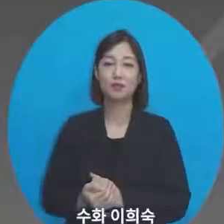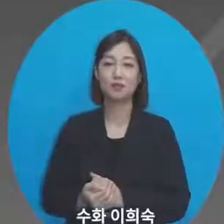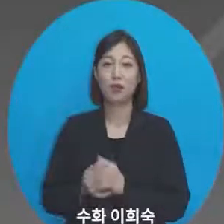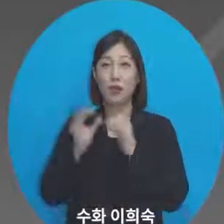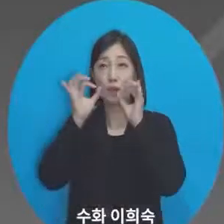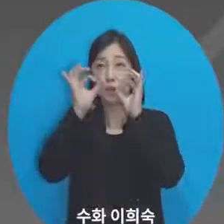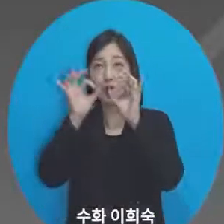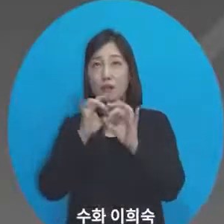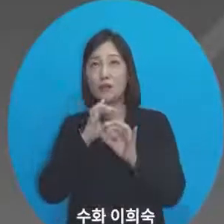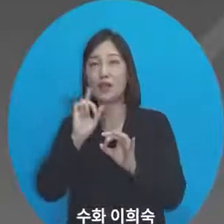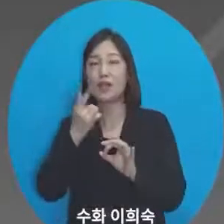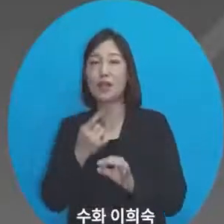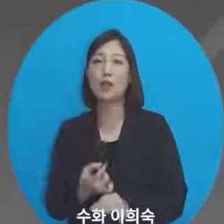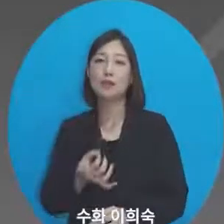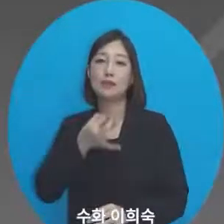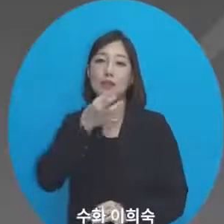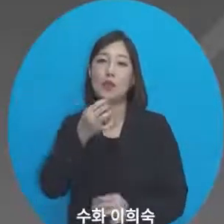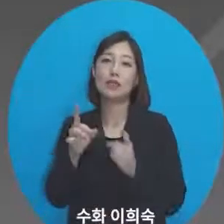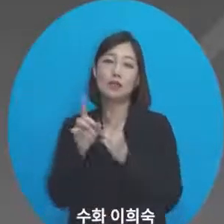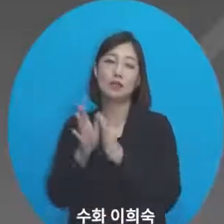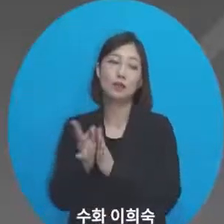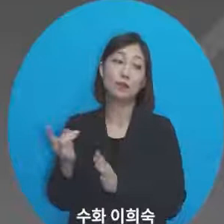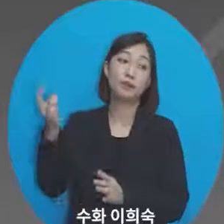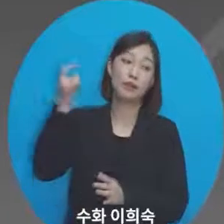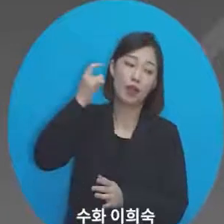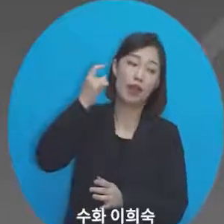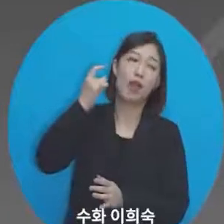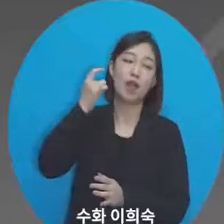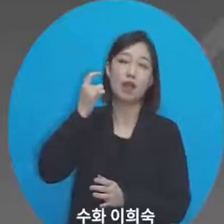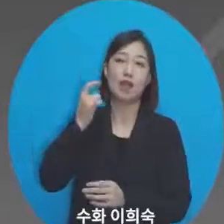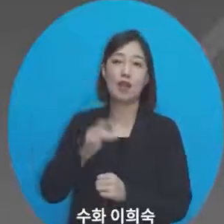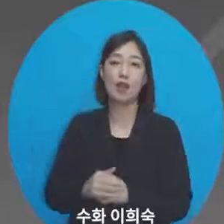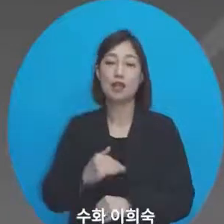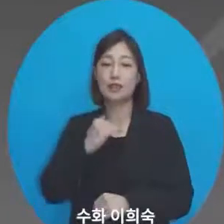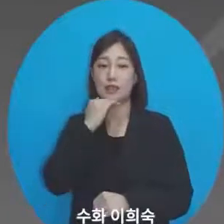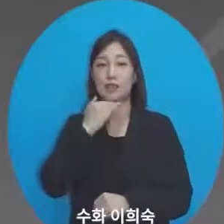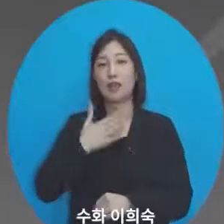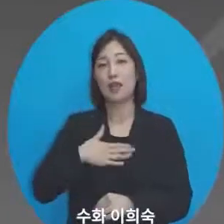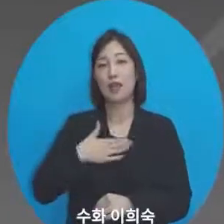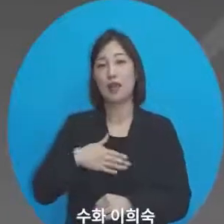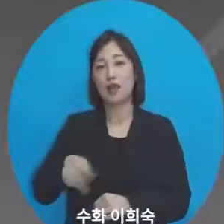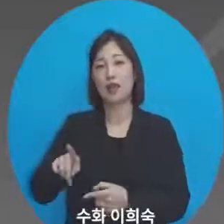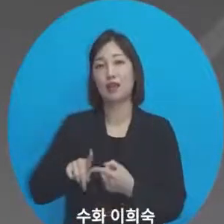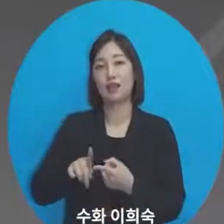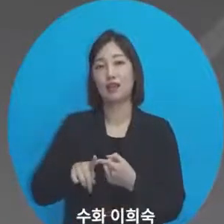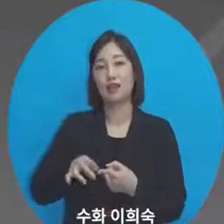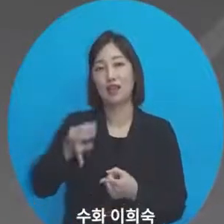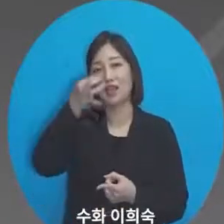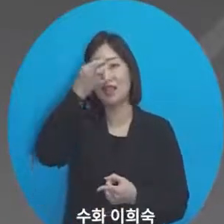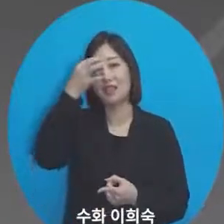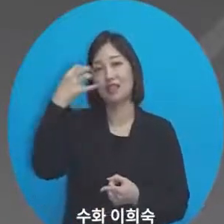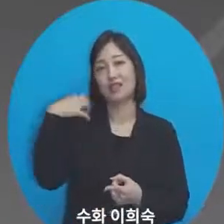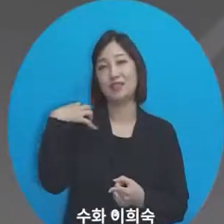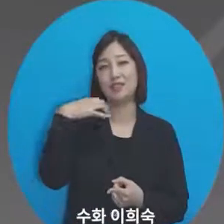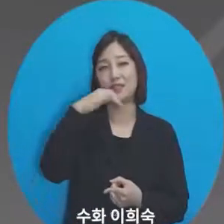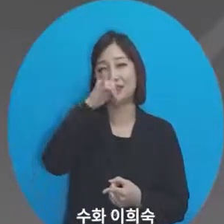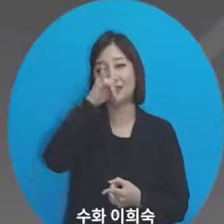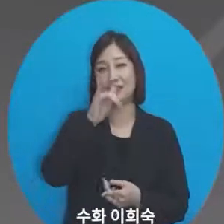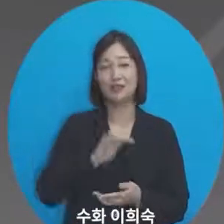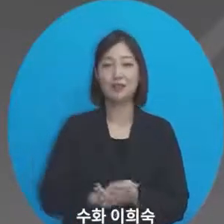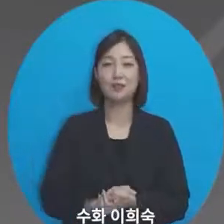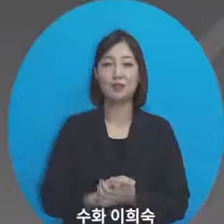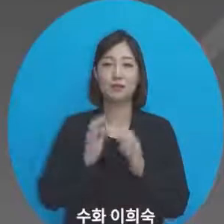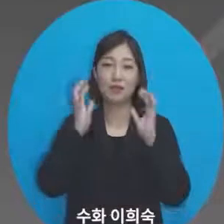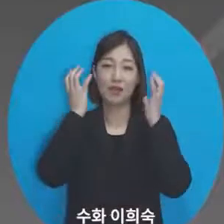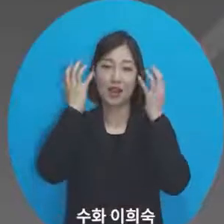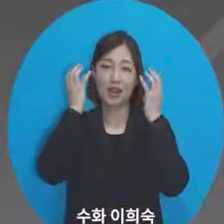하고요. 또 아예 적극적으로 횡단보도 앞을 보행 차단봉을 설치를 해가지고 어린